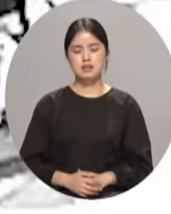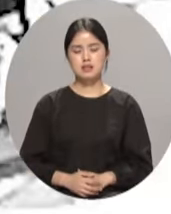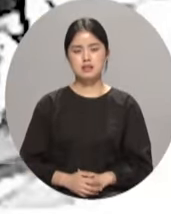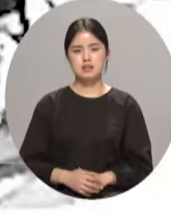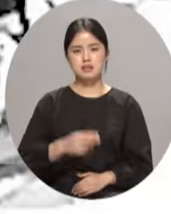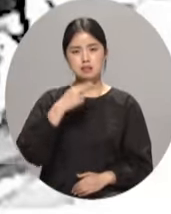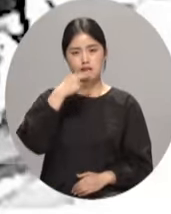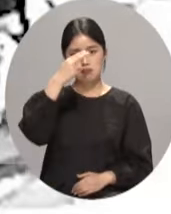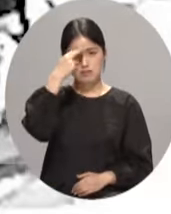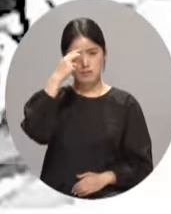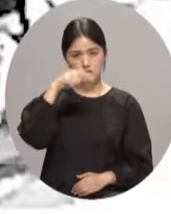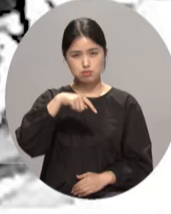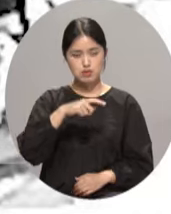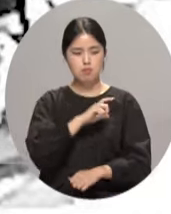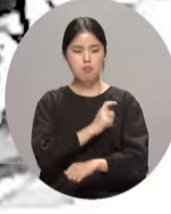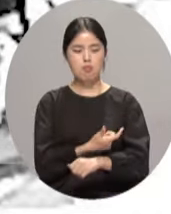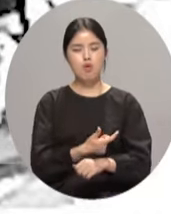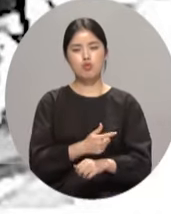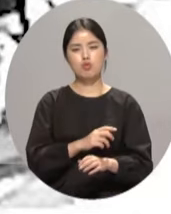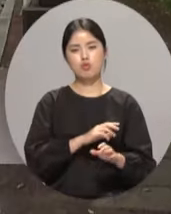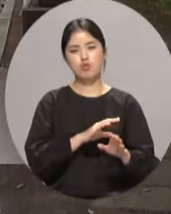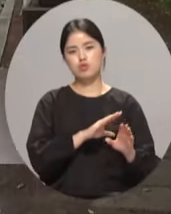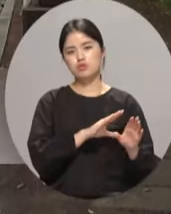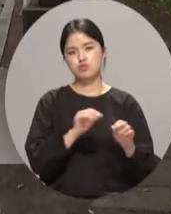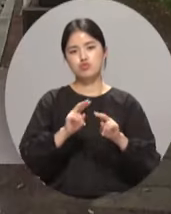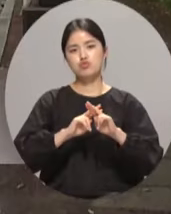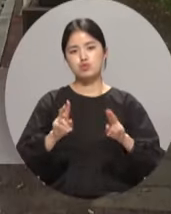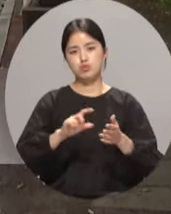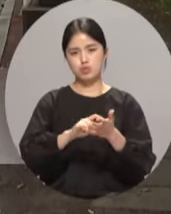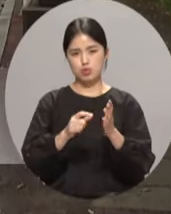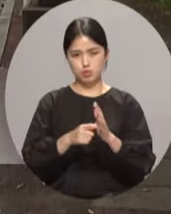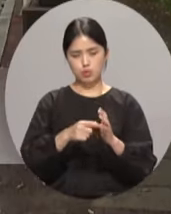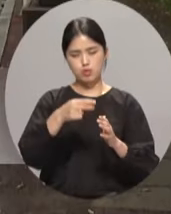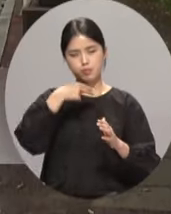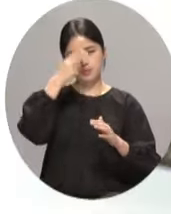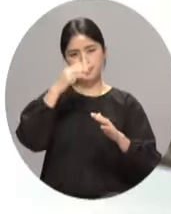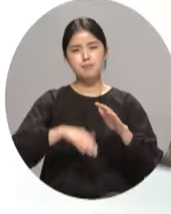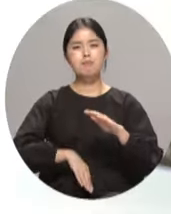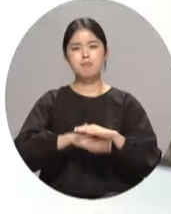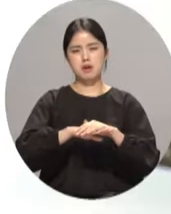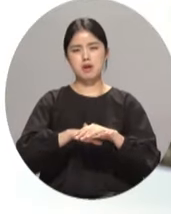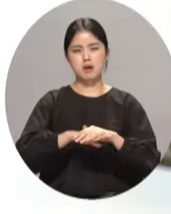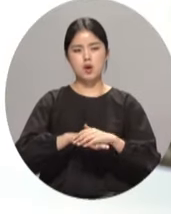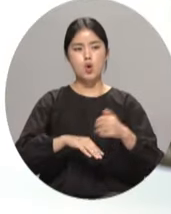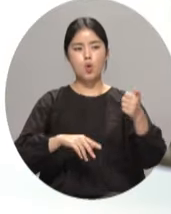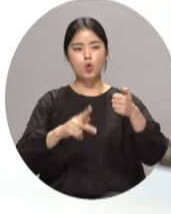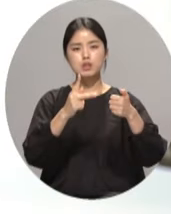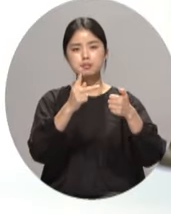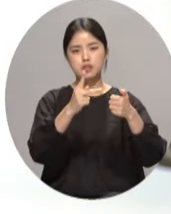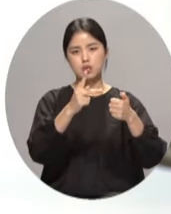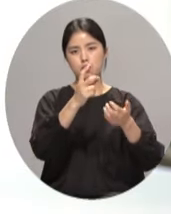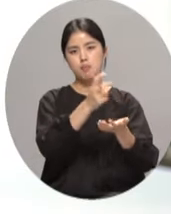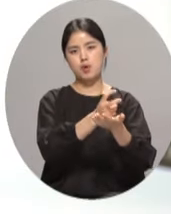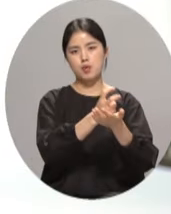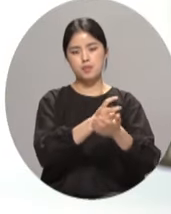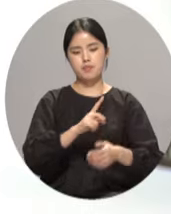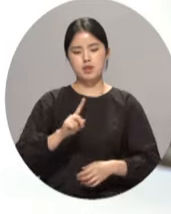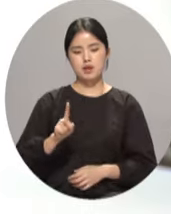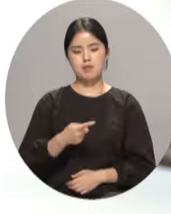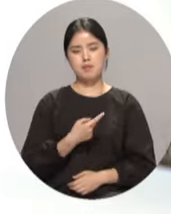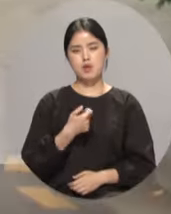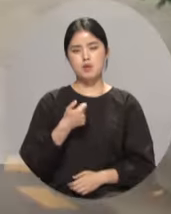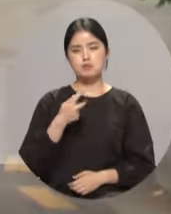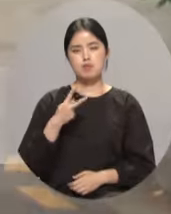농도가 면허 취소 수치를 넘긴 운전자가 시속 50km 도로에서 시속 159km 질주한